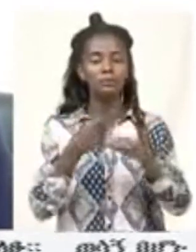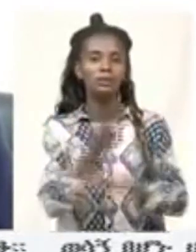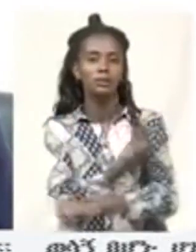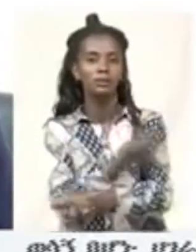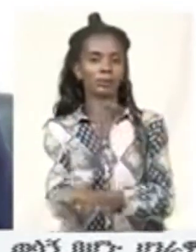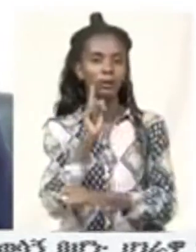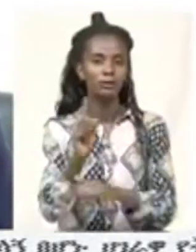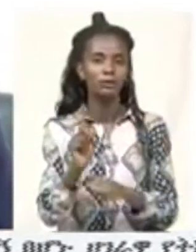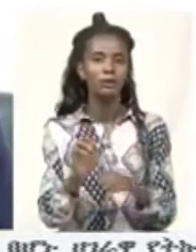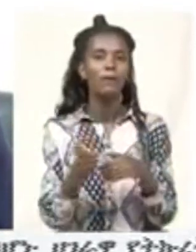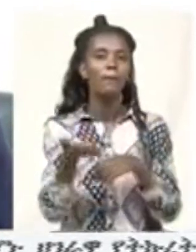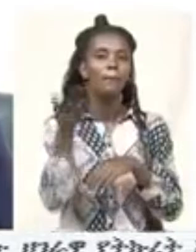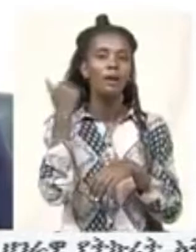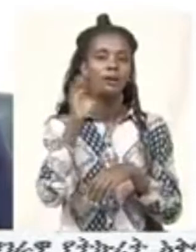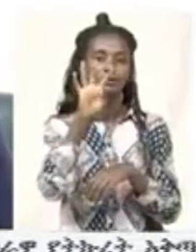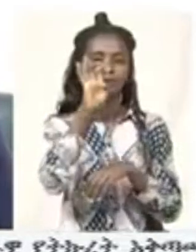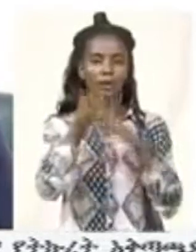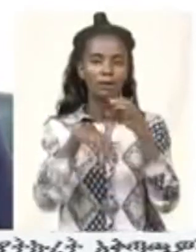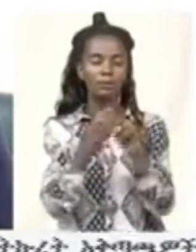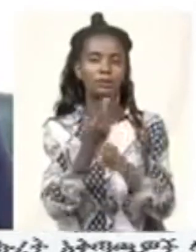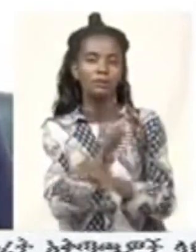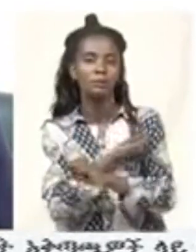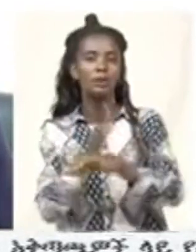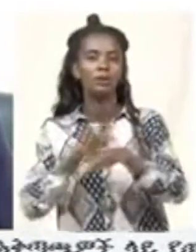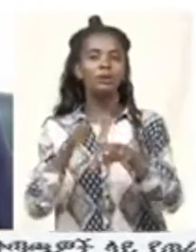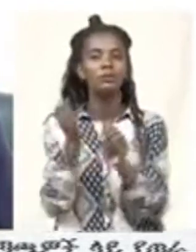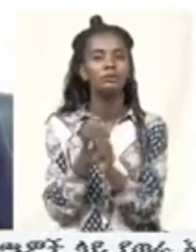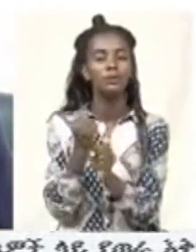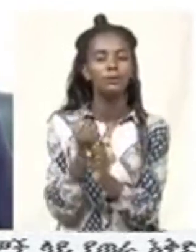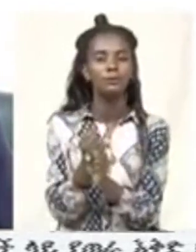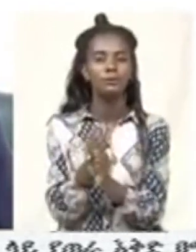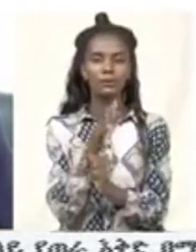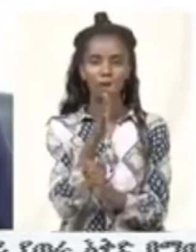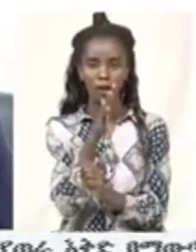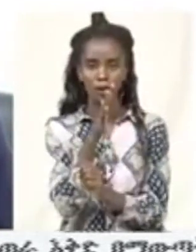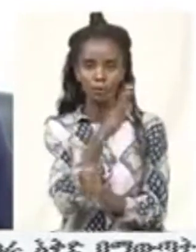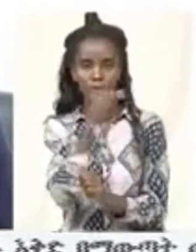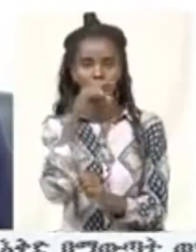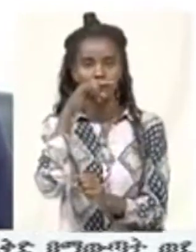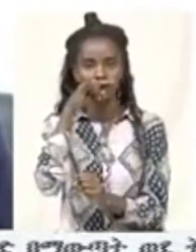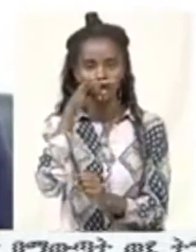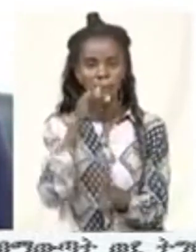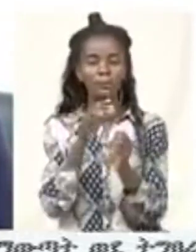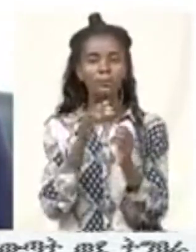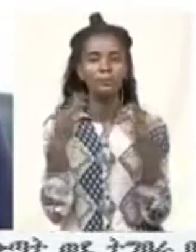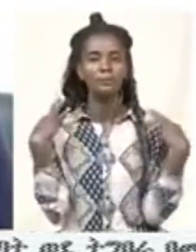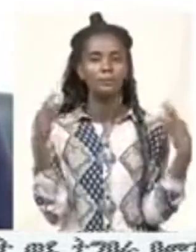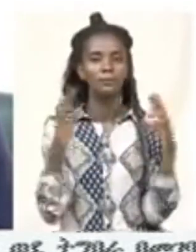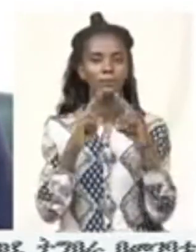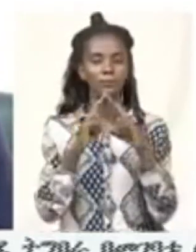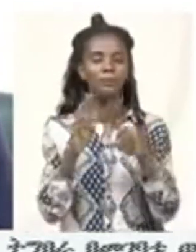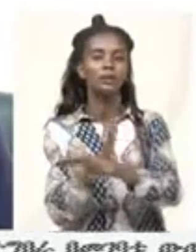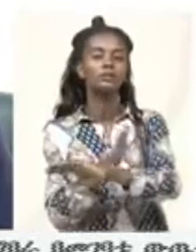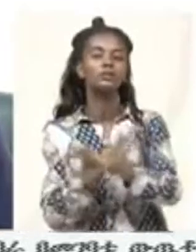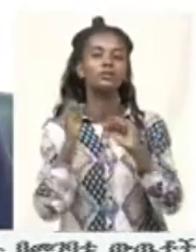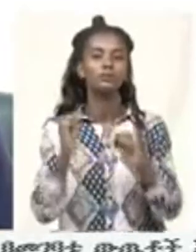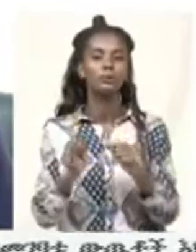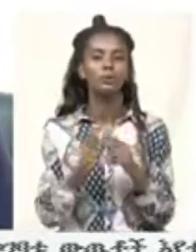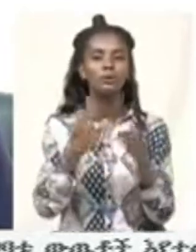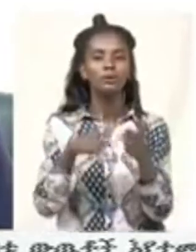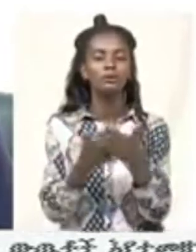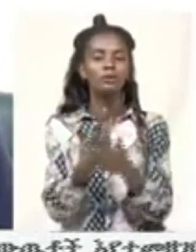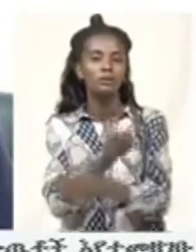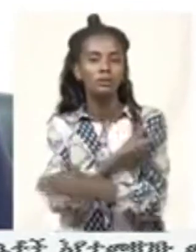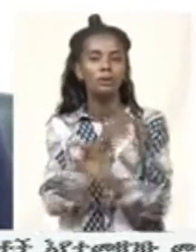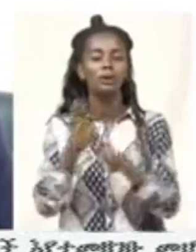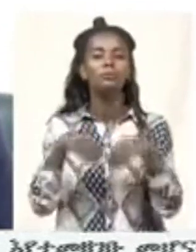ነው። ባለፉት 40 ዓመታት በክትባት ላይ የተሰራው ስራ የእናቶችና የህፃናትን ጤና በጣም በእጅጉ ለማሻሻል ተችሏል። ስለዚህ